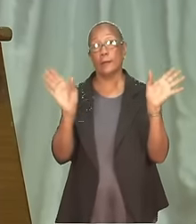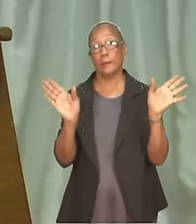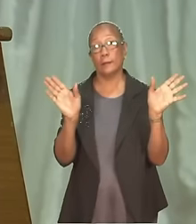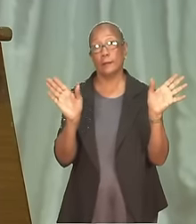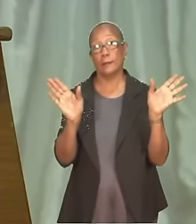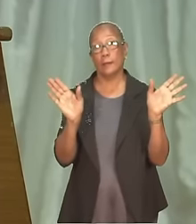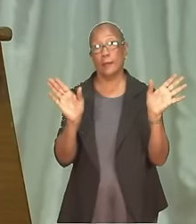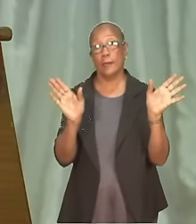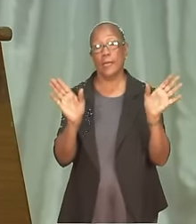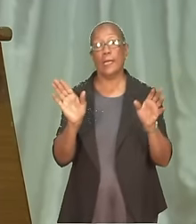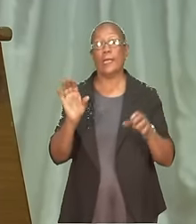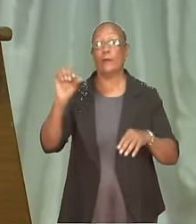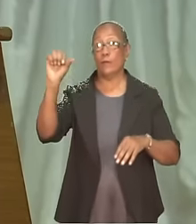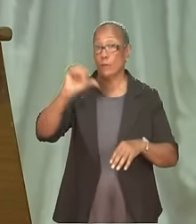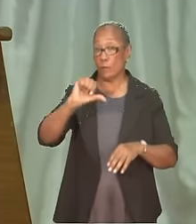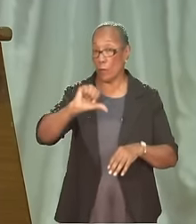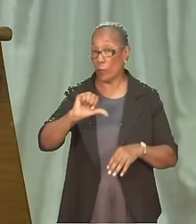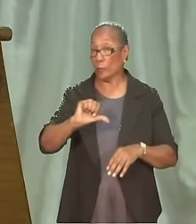Eén verkeerde regering